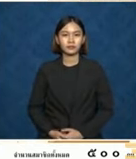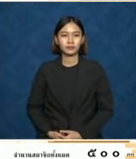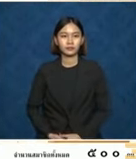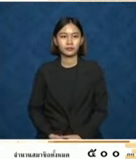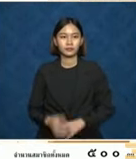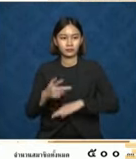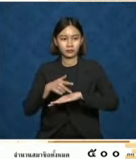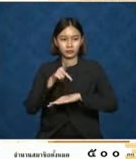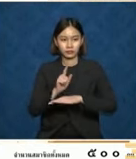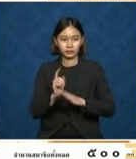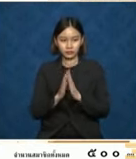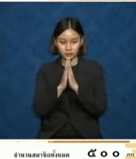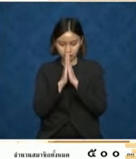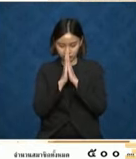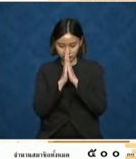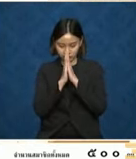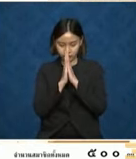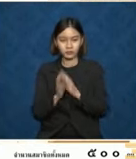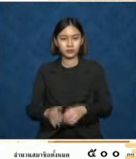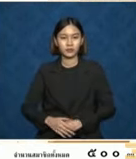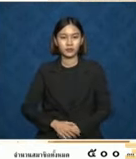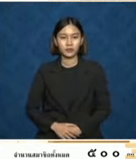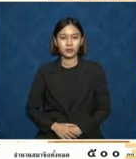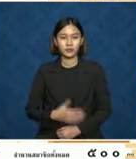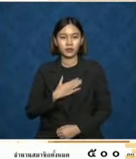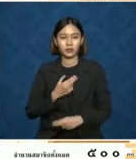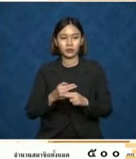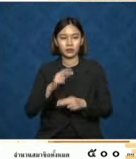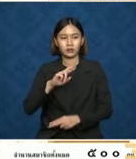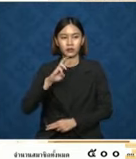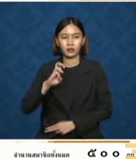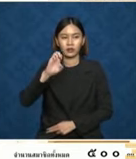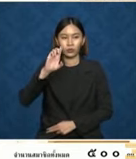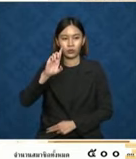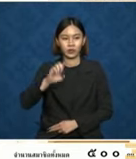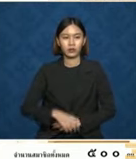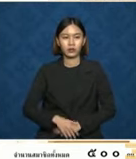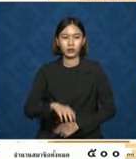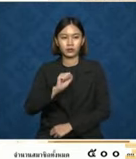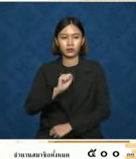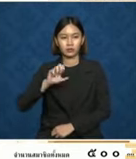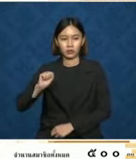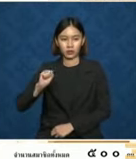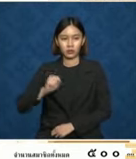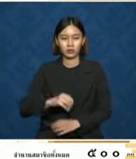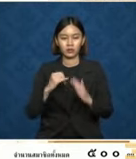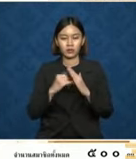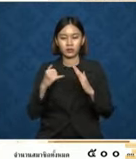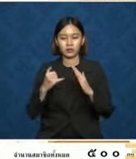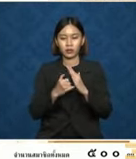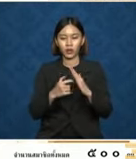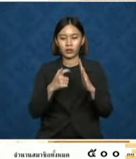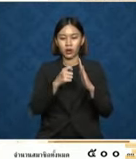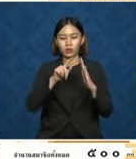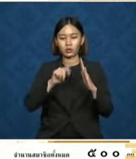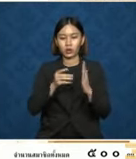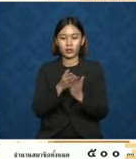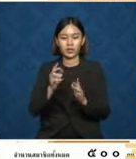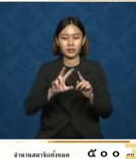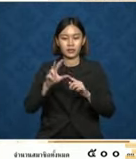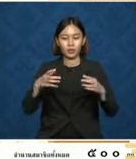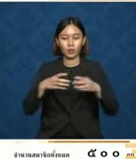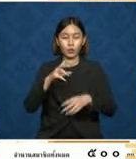ท่านประธานสภาผู้แทนราษฎรที่เคารพครับกับผมนายรวีเล็กอุทัยสมาชิกสภาผู้แทนราษฎรจังหวัดอุตรดิตถ์เขต3พรร